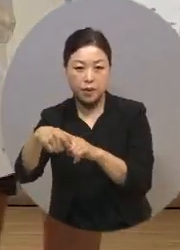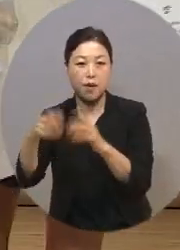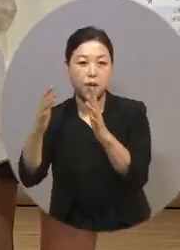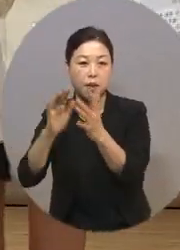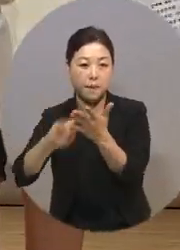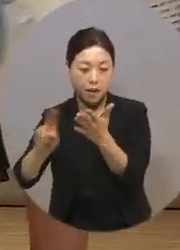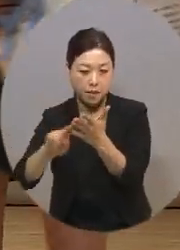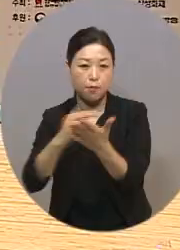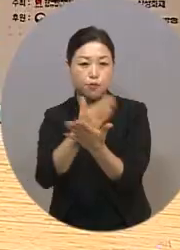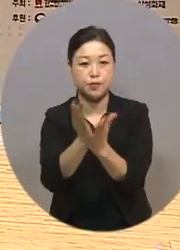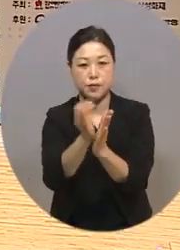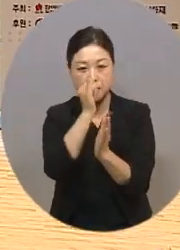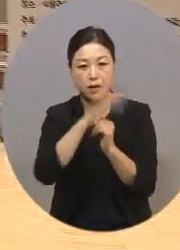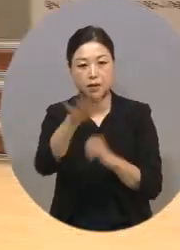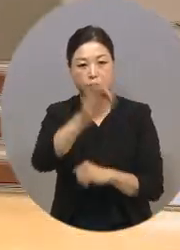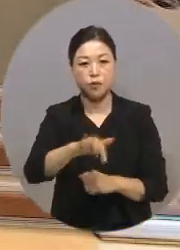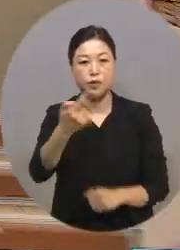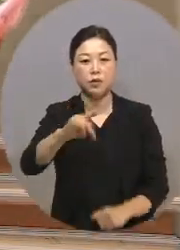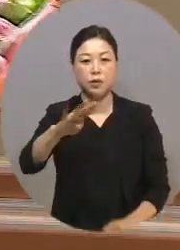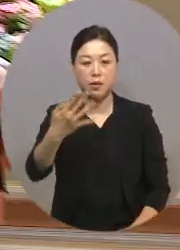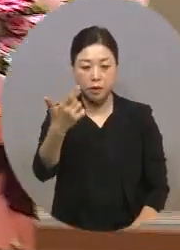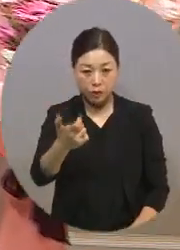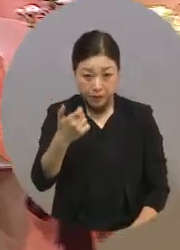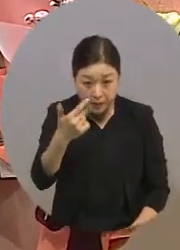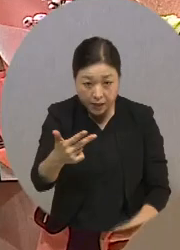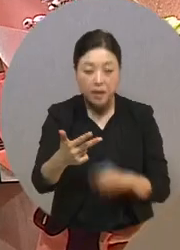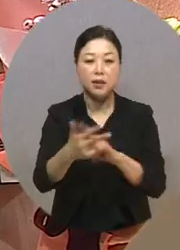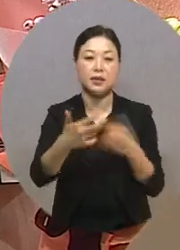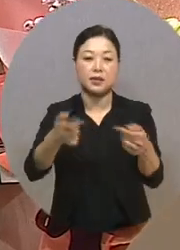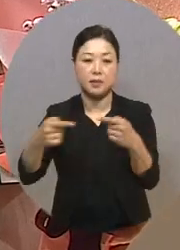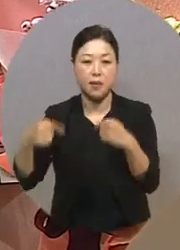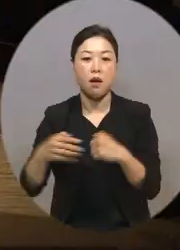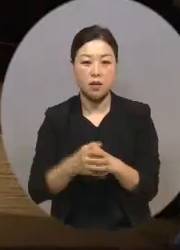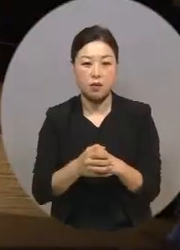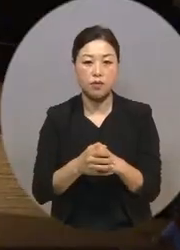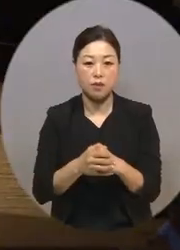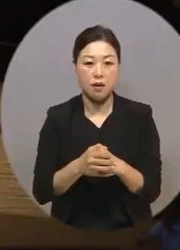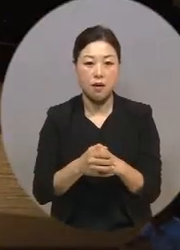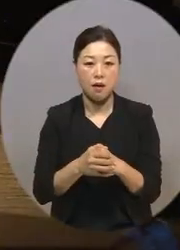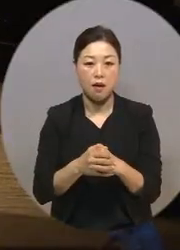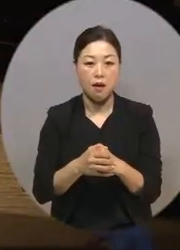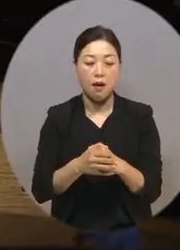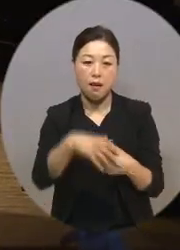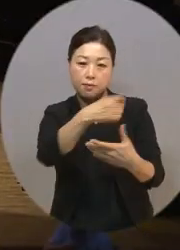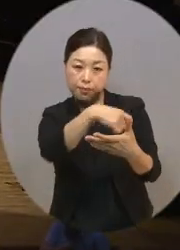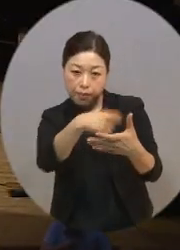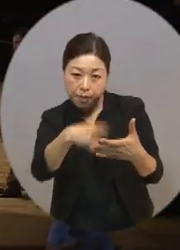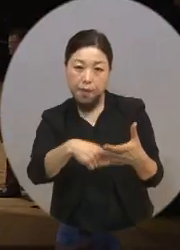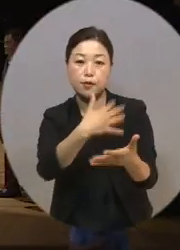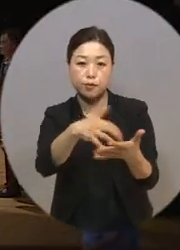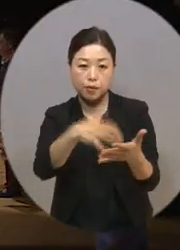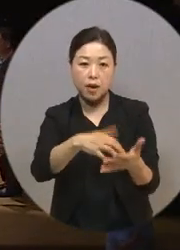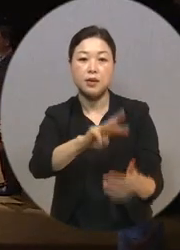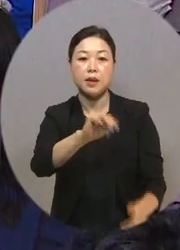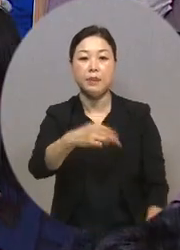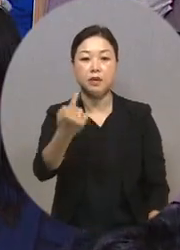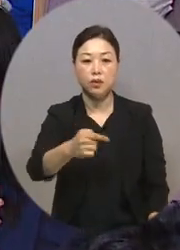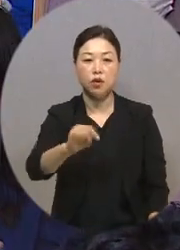전국의 1,467개 학교가 참여하고 총 31,976편의 작품이